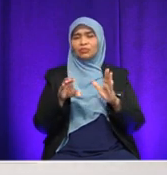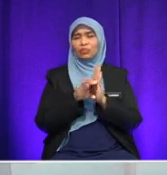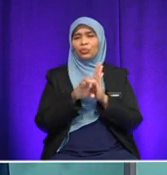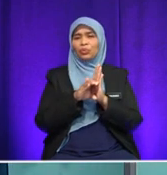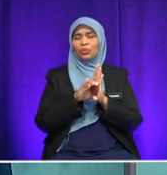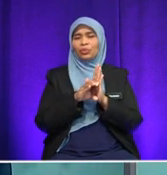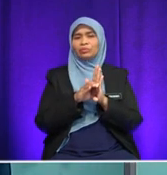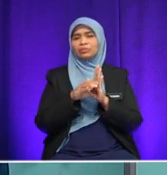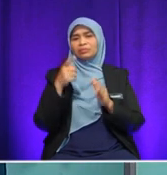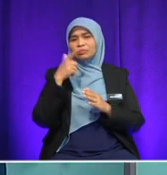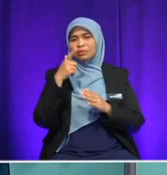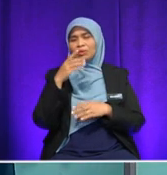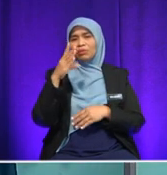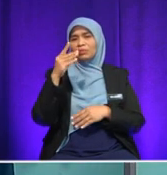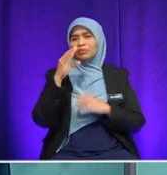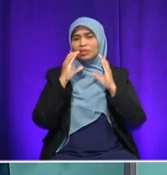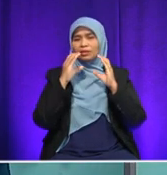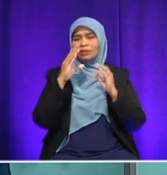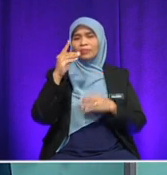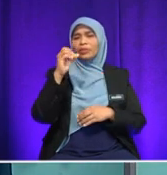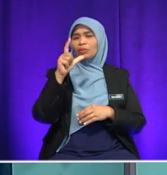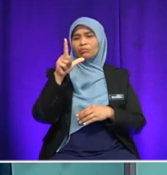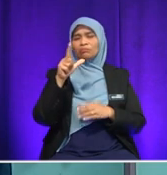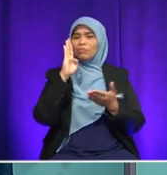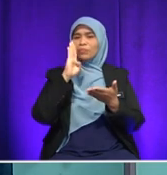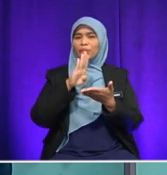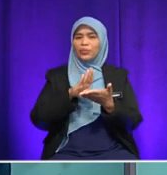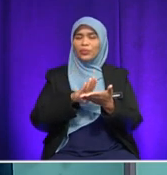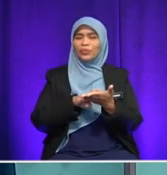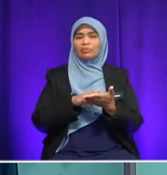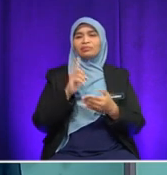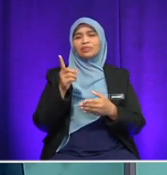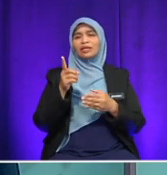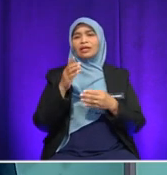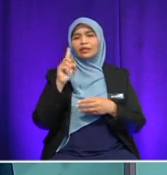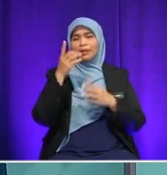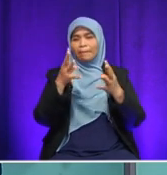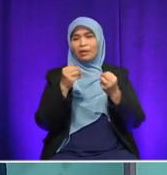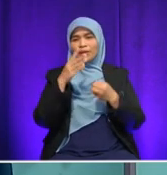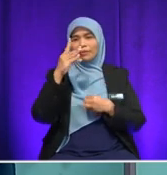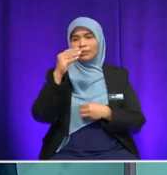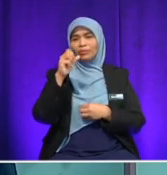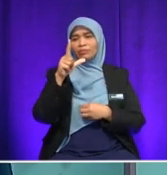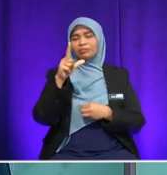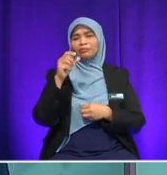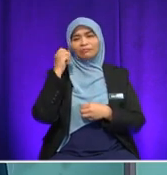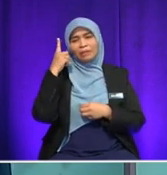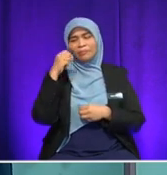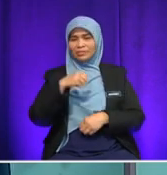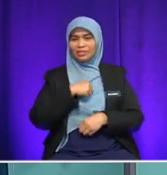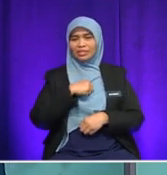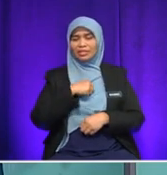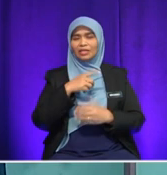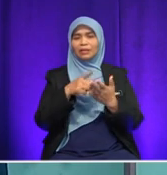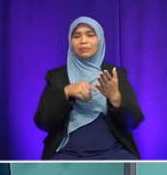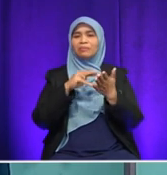ada. Dia tak merendahkan. Dia minta supaya Dol tu faham sendiri dan juga menerima sendiri apa yang dimaksudkan dengan kosong